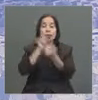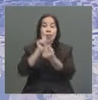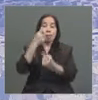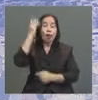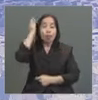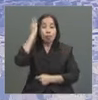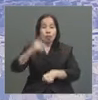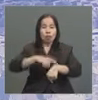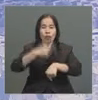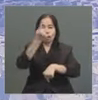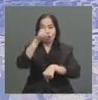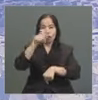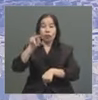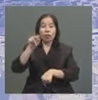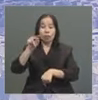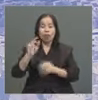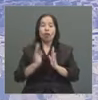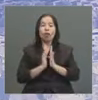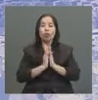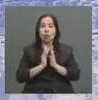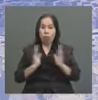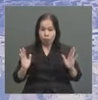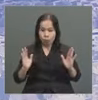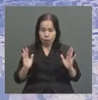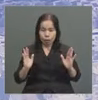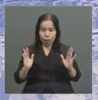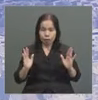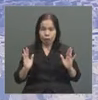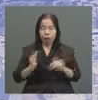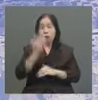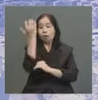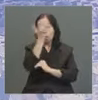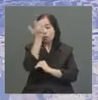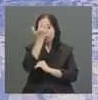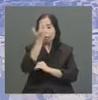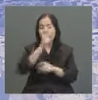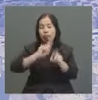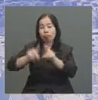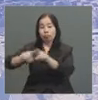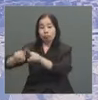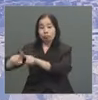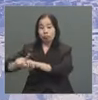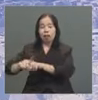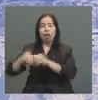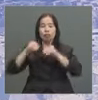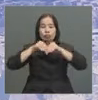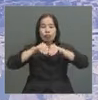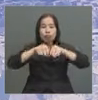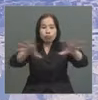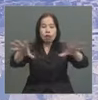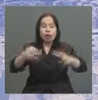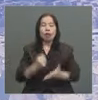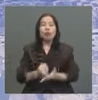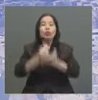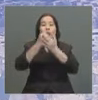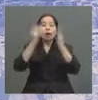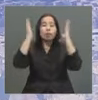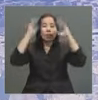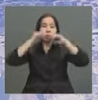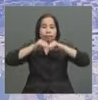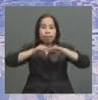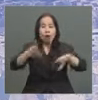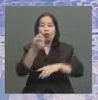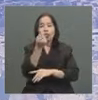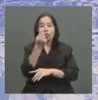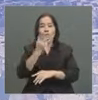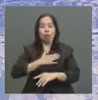ในวันพรุ่งนี้ 11:30 น.ขอบคุณทางโทรทัศน์ทุกช่องนะครับสถานีวิทยุทุกช่องที่ได้ช่วยในการถ่ายทอดสด